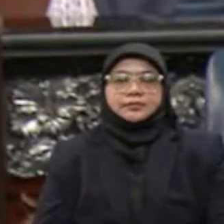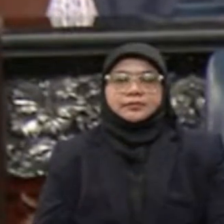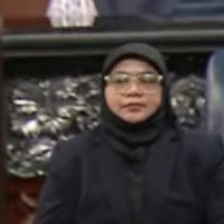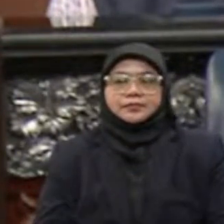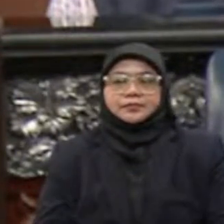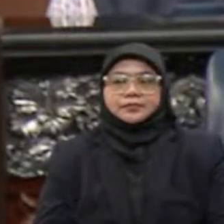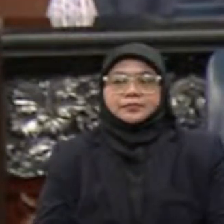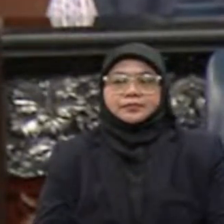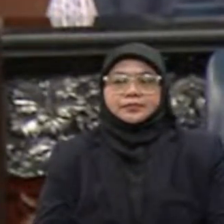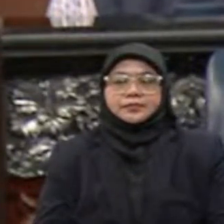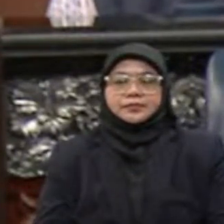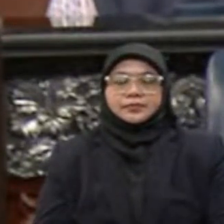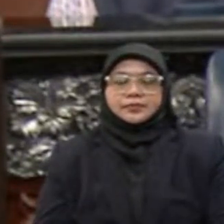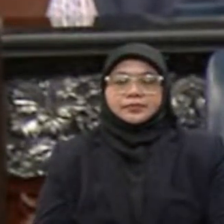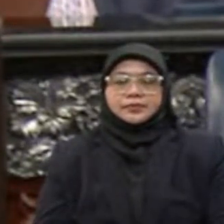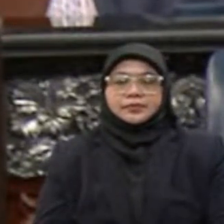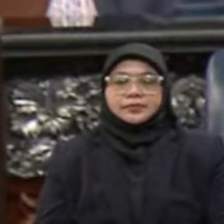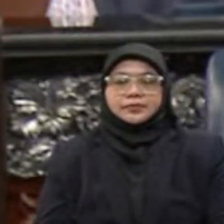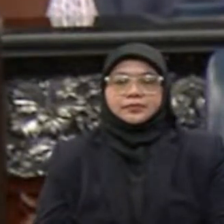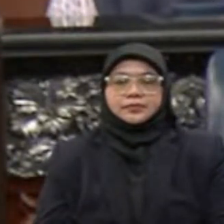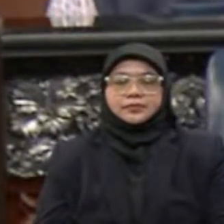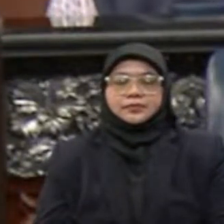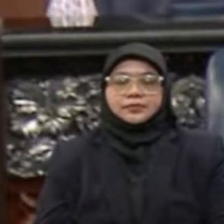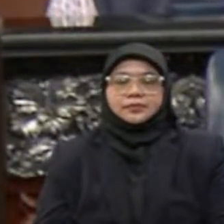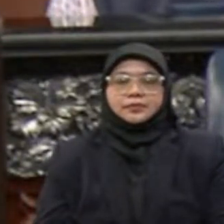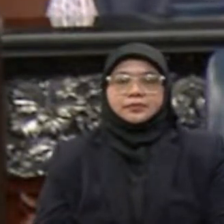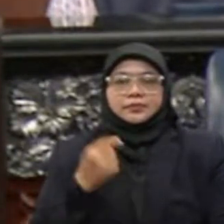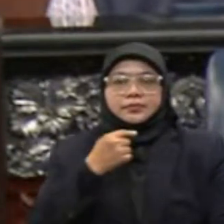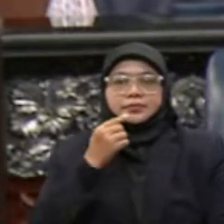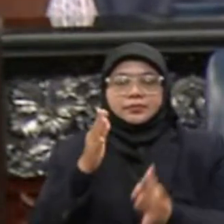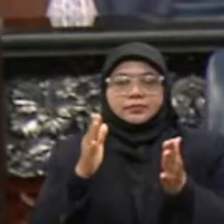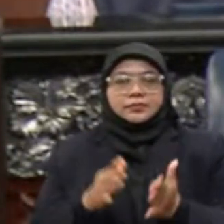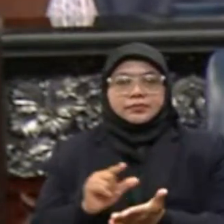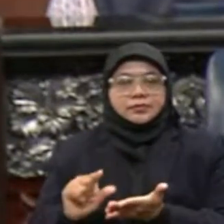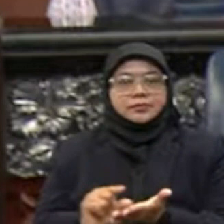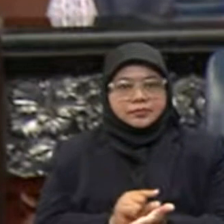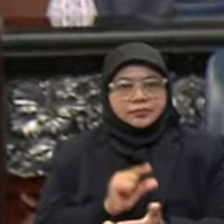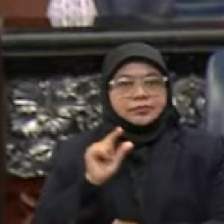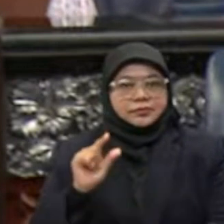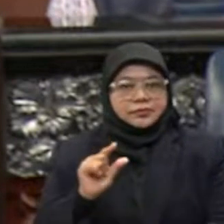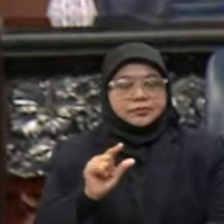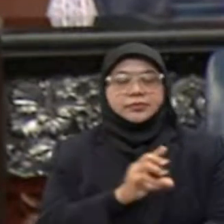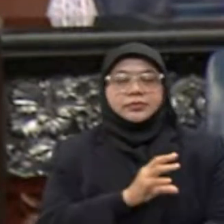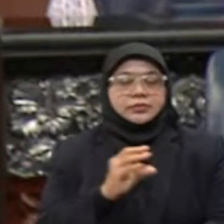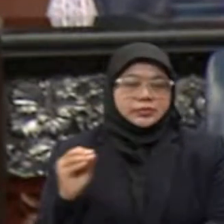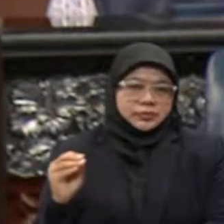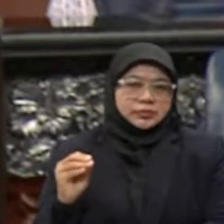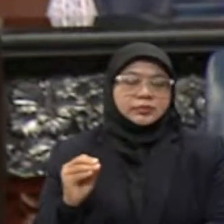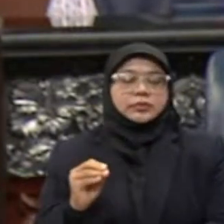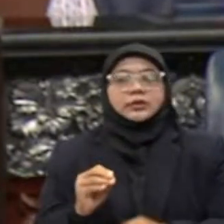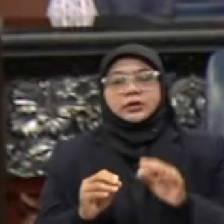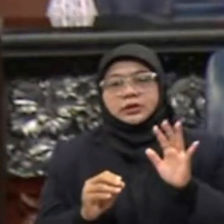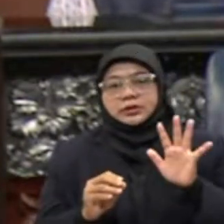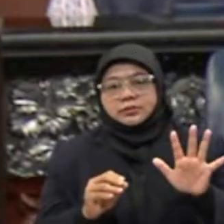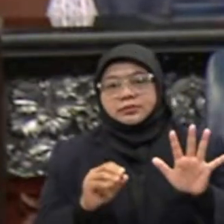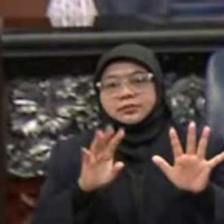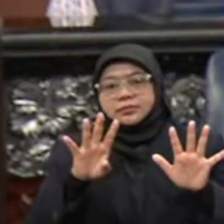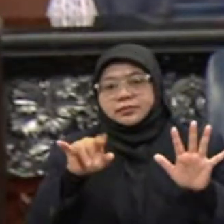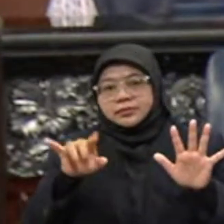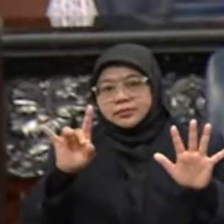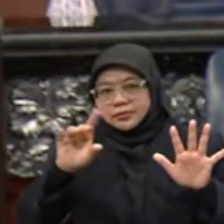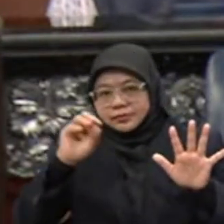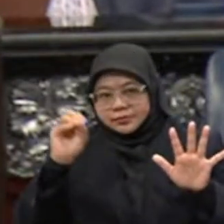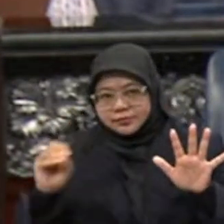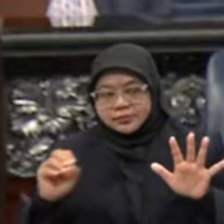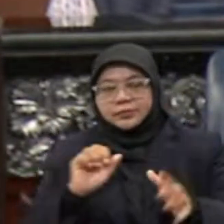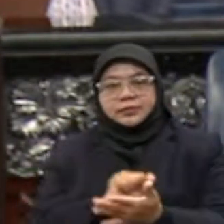ah ini satu lagi bahwa mereka yang berpendapatan rendah maka 54800 pada